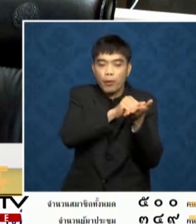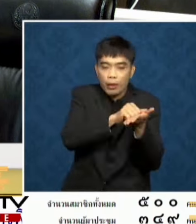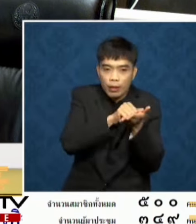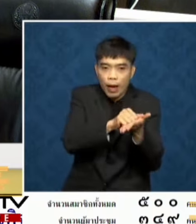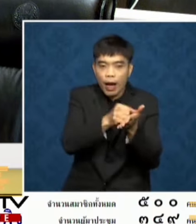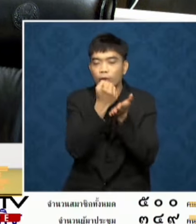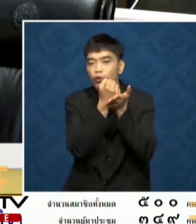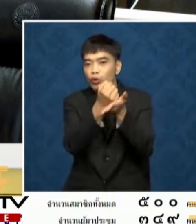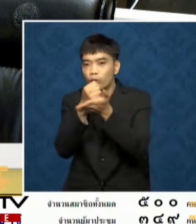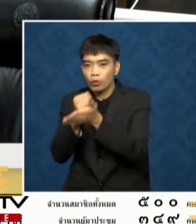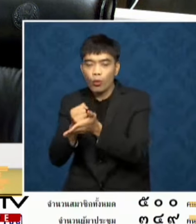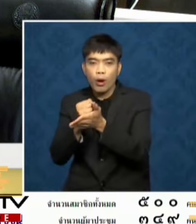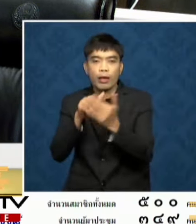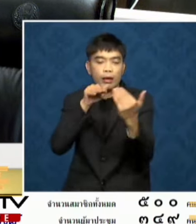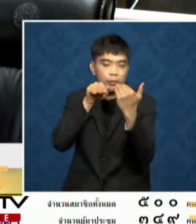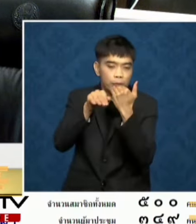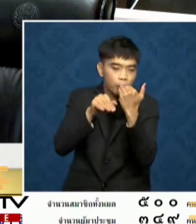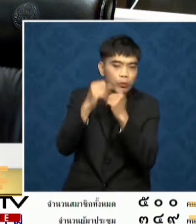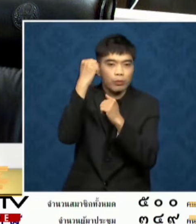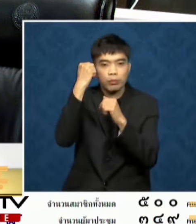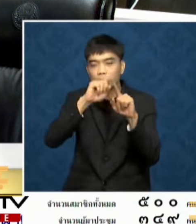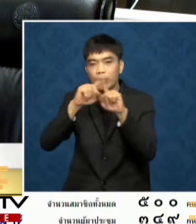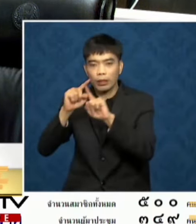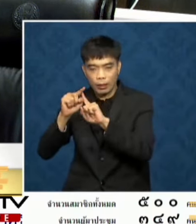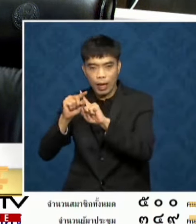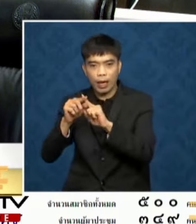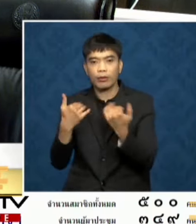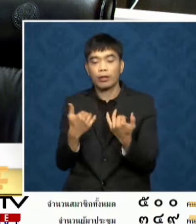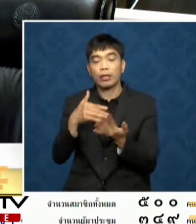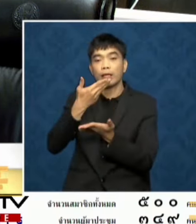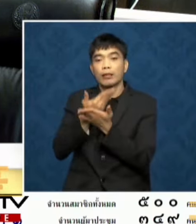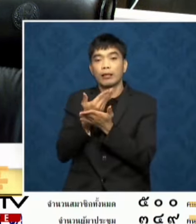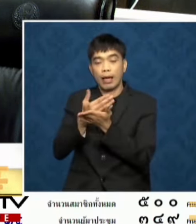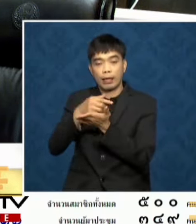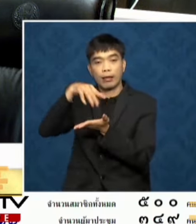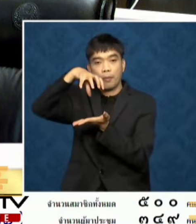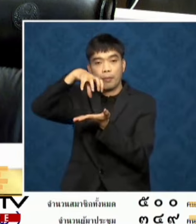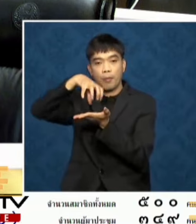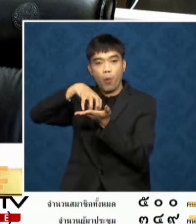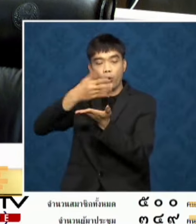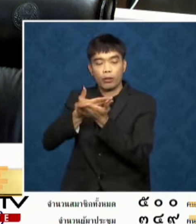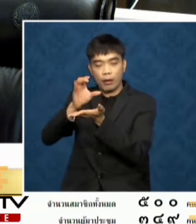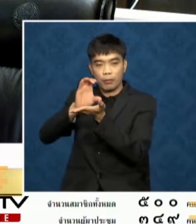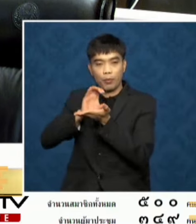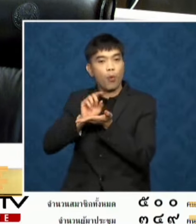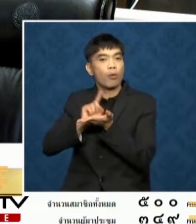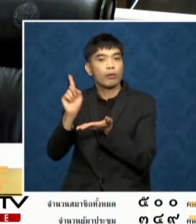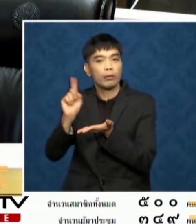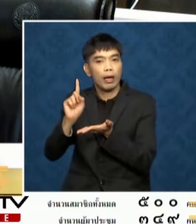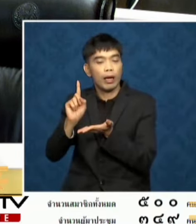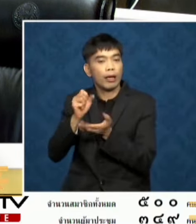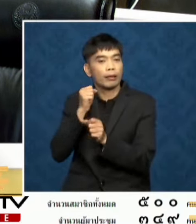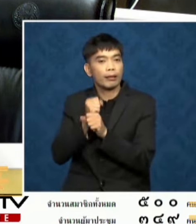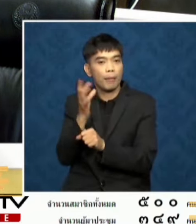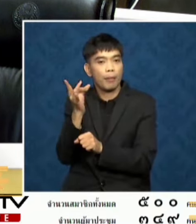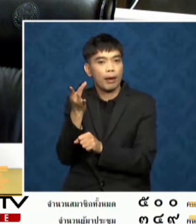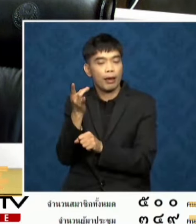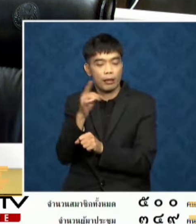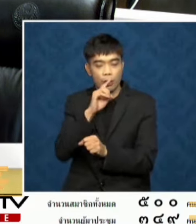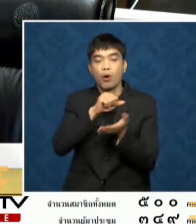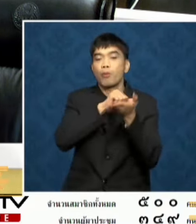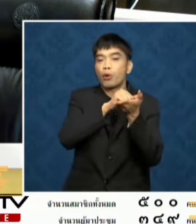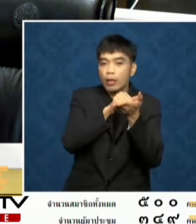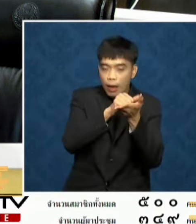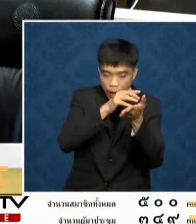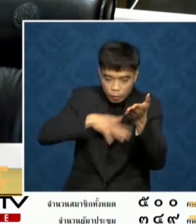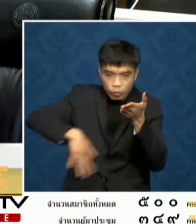คมของพี่น้องประชาชนครับทุกวันนี้กองทุนกทปสไปทำอะไรครับท่านประธานผมยกตัวอย่างนะครับมีการขยายขอบเขตคำว่าการให้บริการอย่